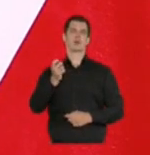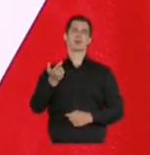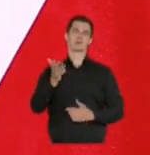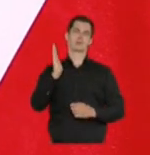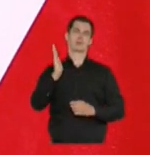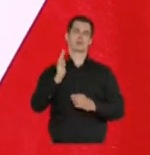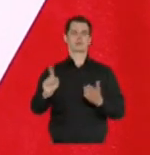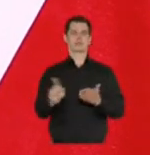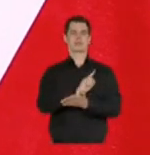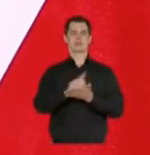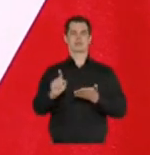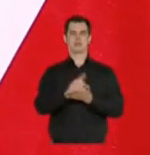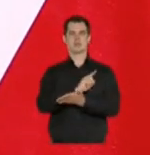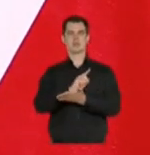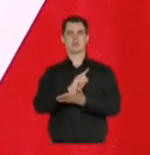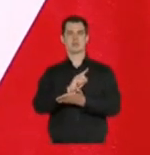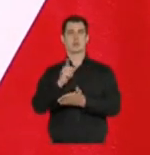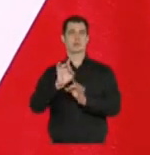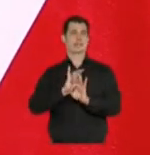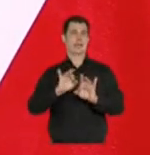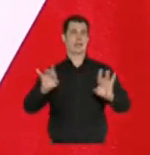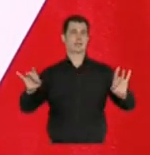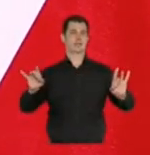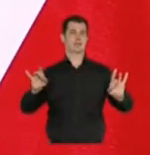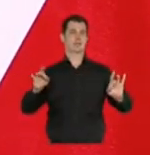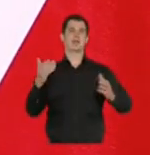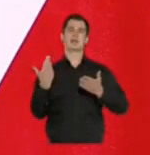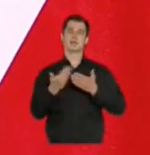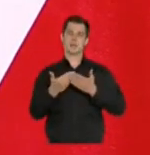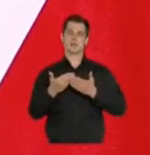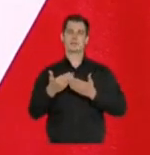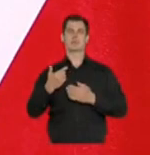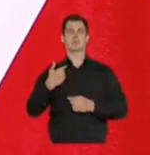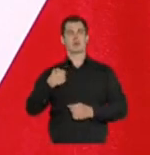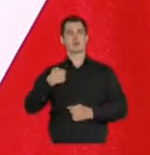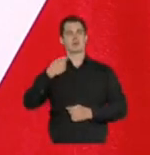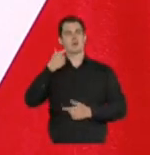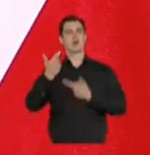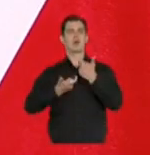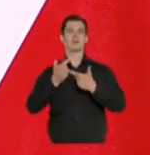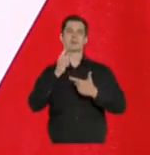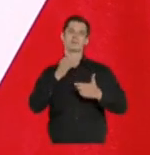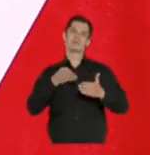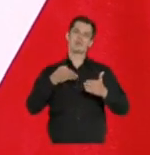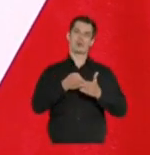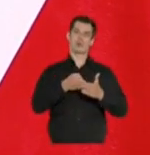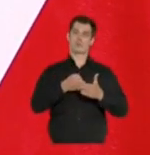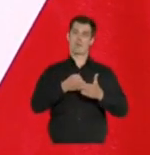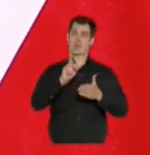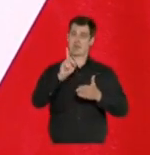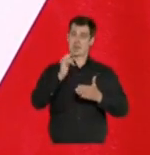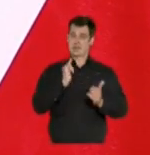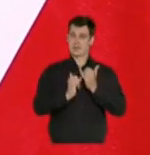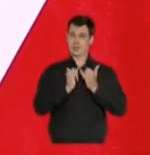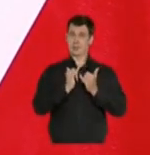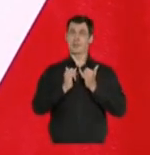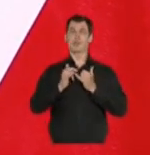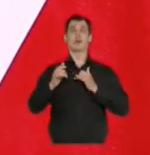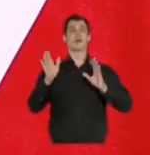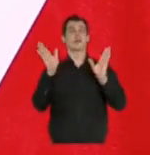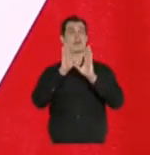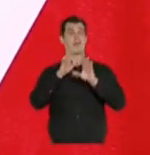obciążone ryzykiem zakażenia. I tutaj przyjęliśmy taką linię demarkacyjną, że to, co jest robione w